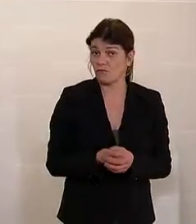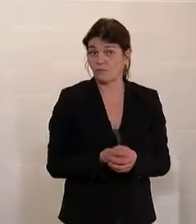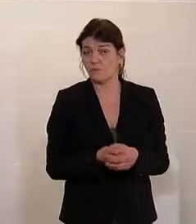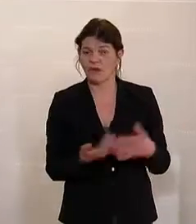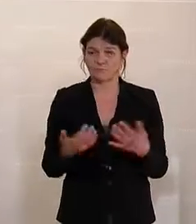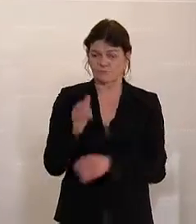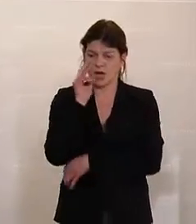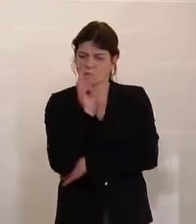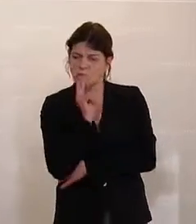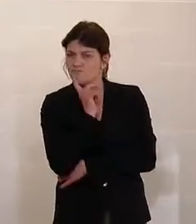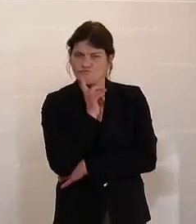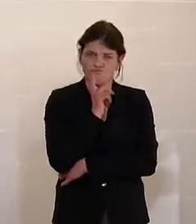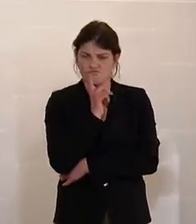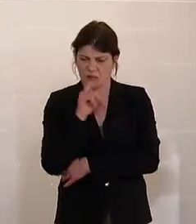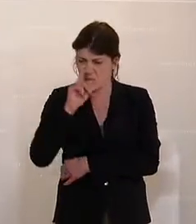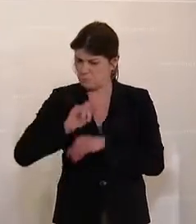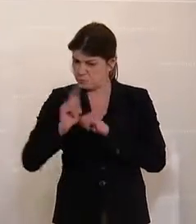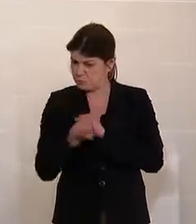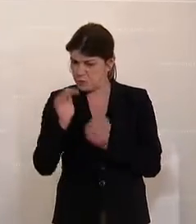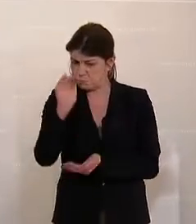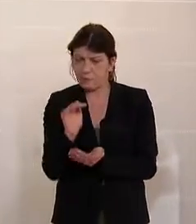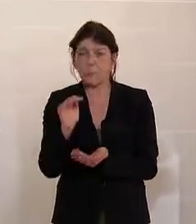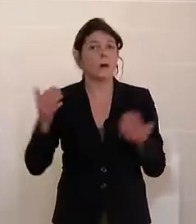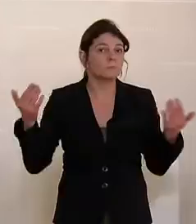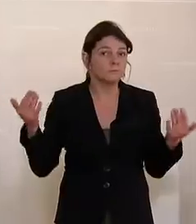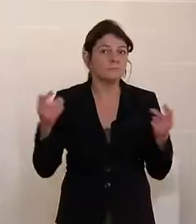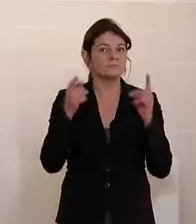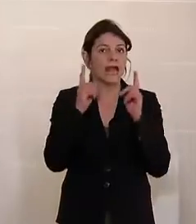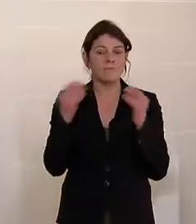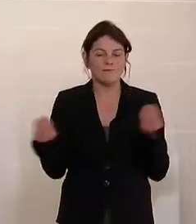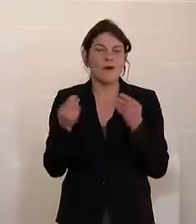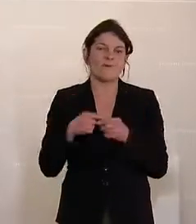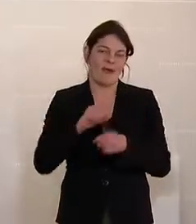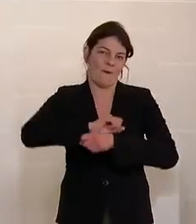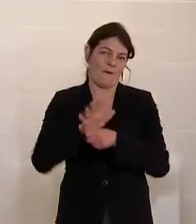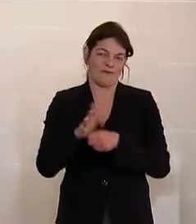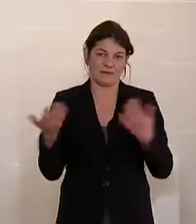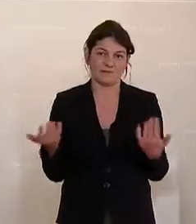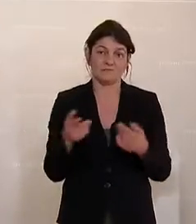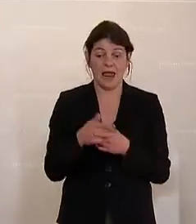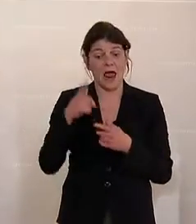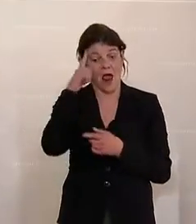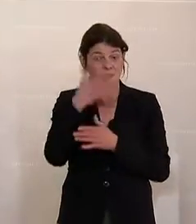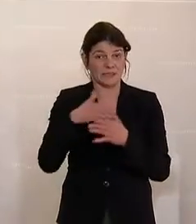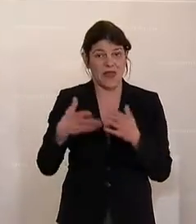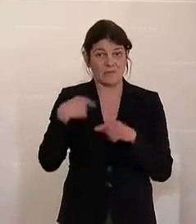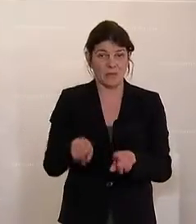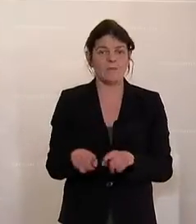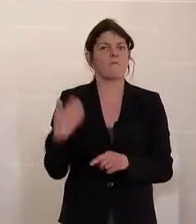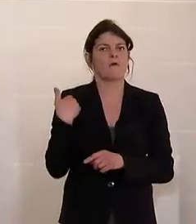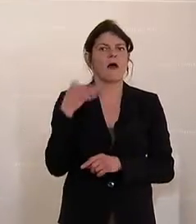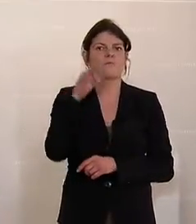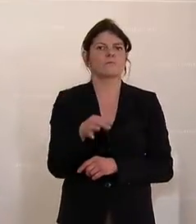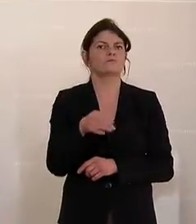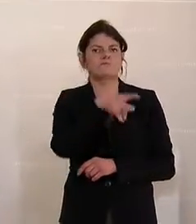auf den ersten Blick viel weniger Budget, aber das ist Covid geschuldet. Der Großteil davon war für den, wie